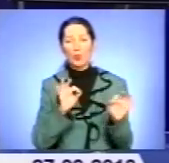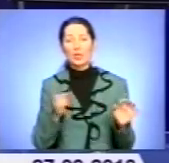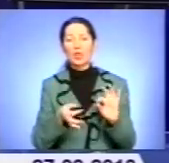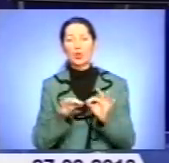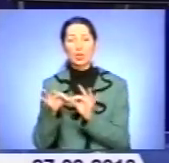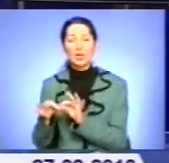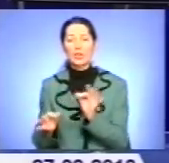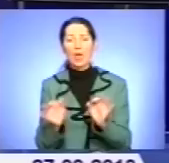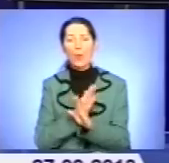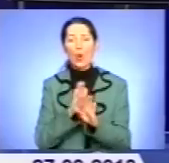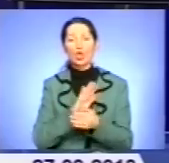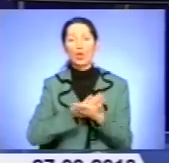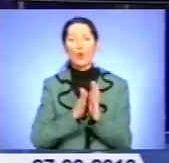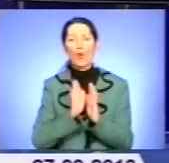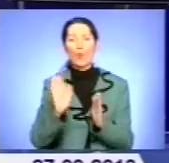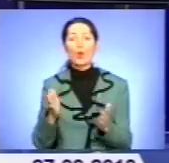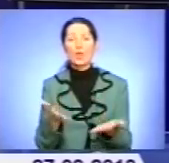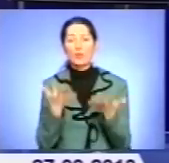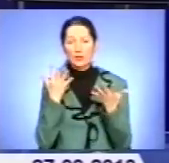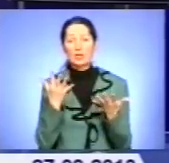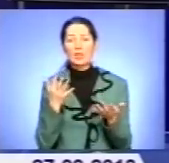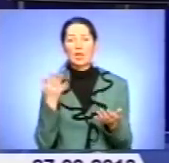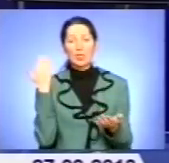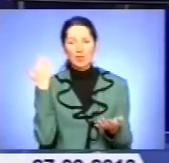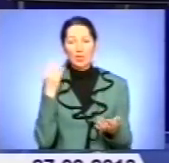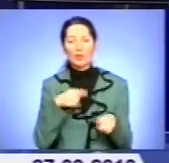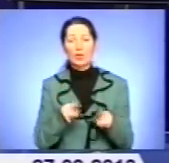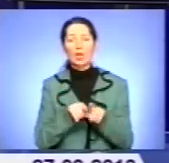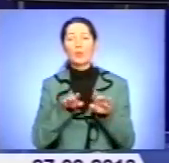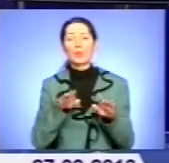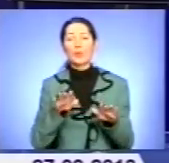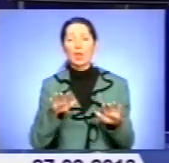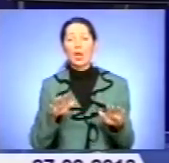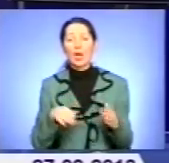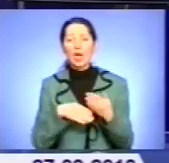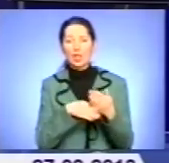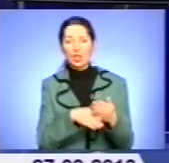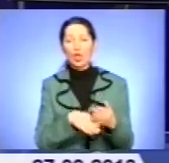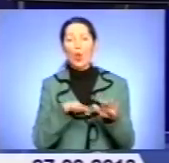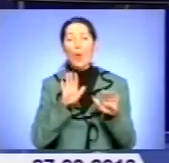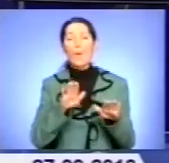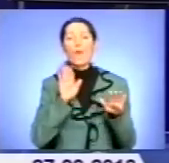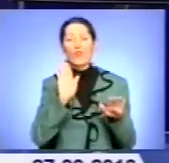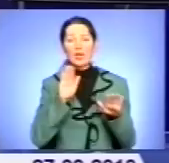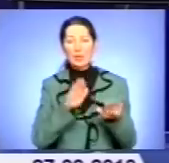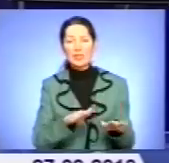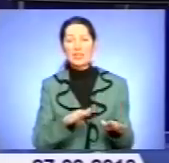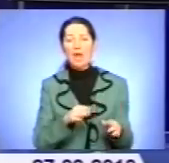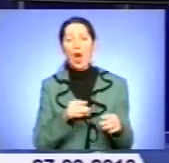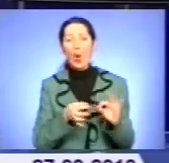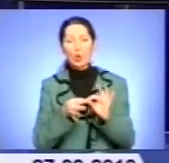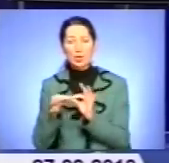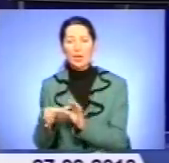завчасно, наголошують в уряді. Таким чином, в місця очікуваних ускладнень передислокували важку техніку, тягачі